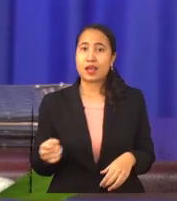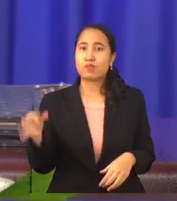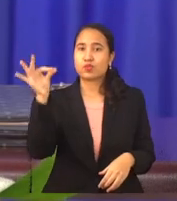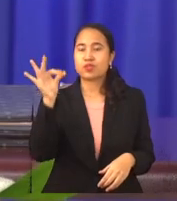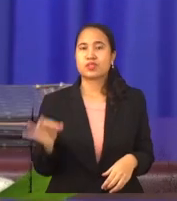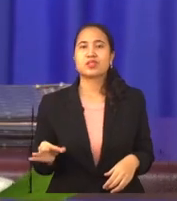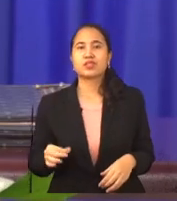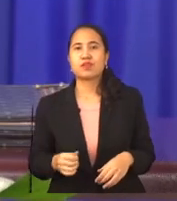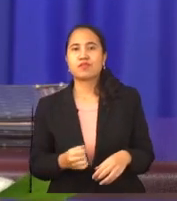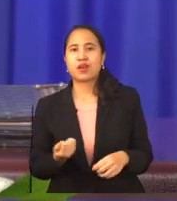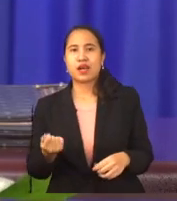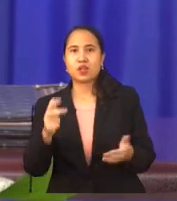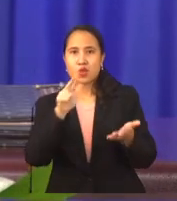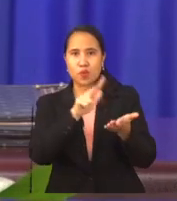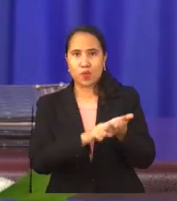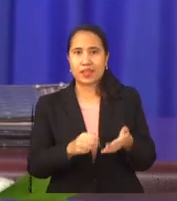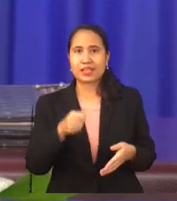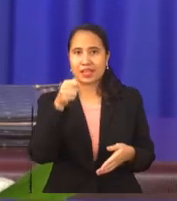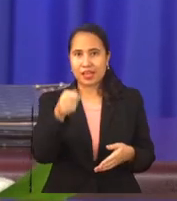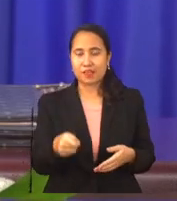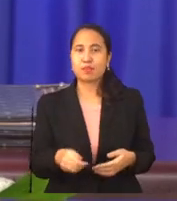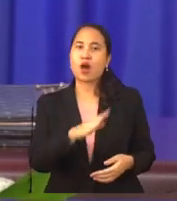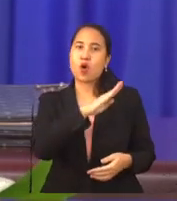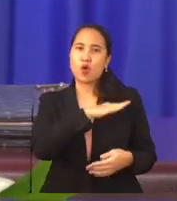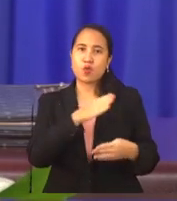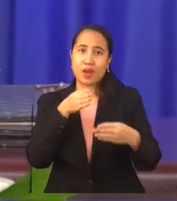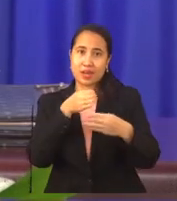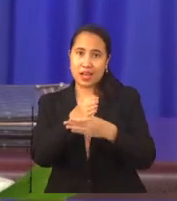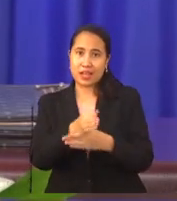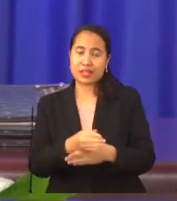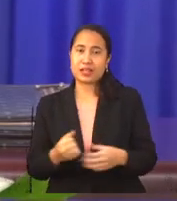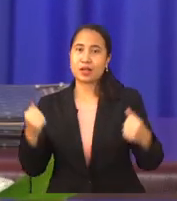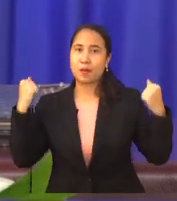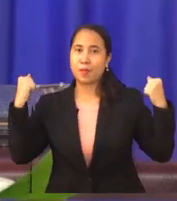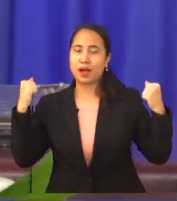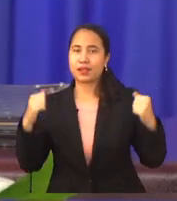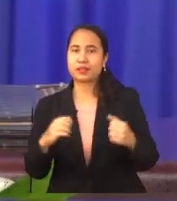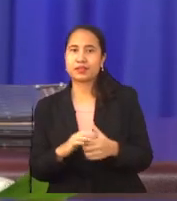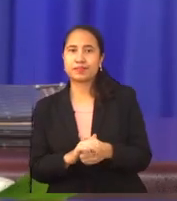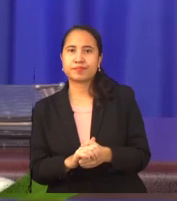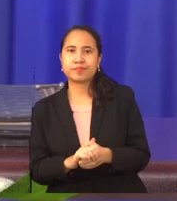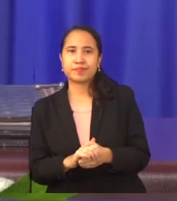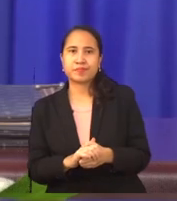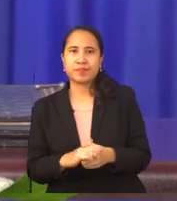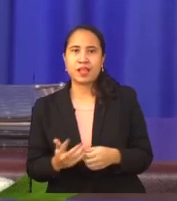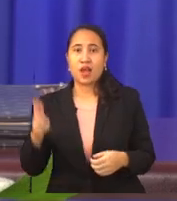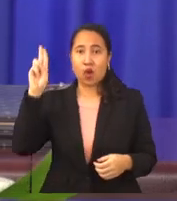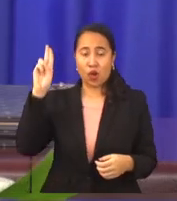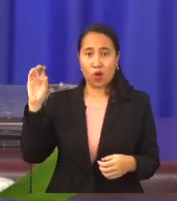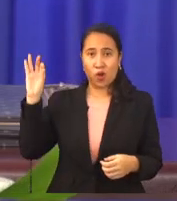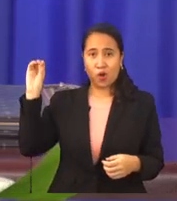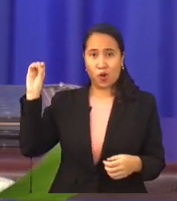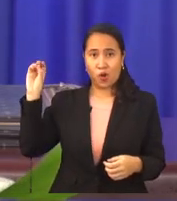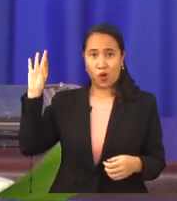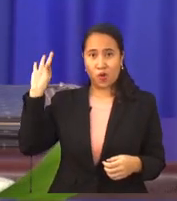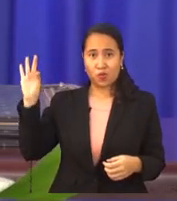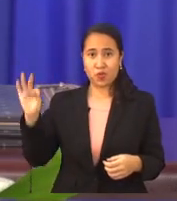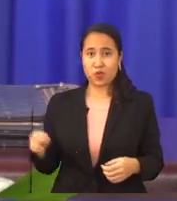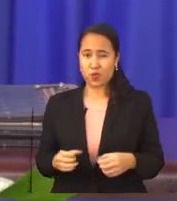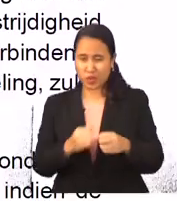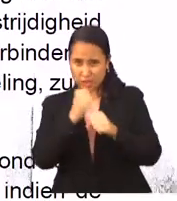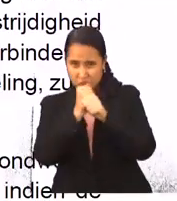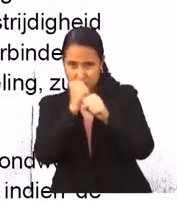maar ook ten opzichte van de rechterlijke macht. Het hof zal ook, gelet op het voorgaande, in de uitoefening van